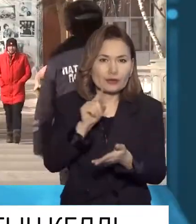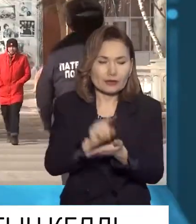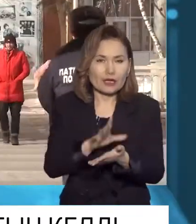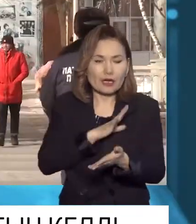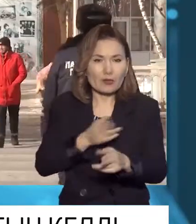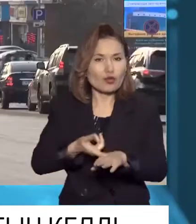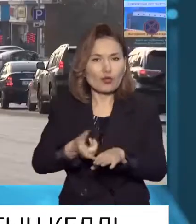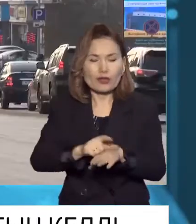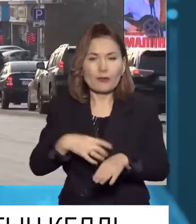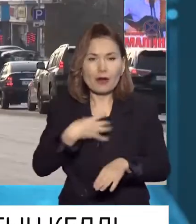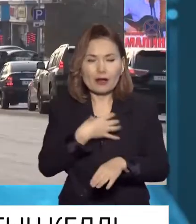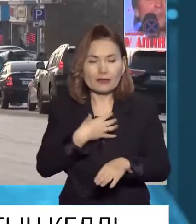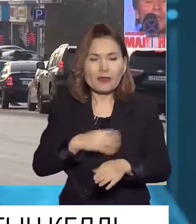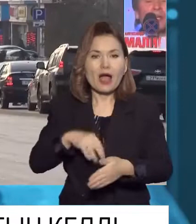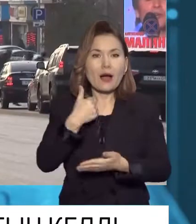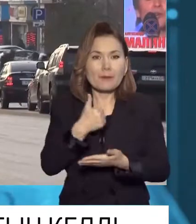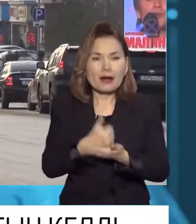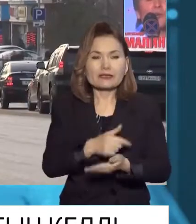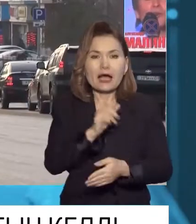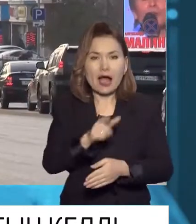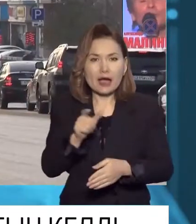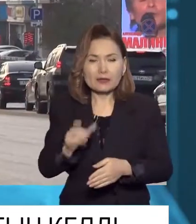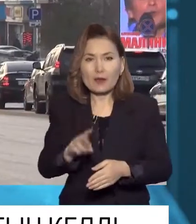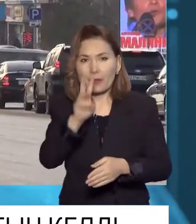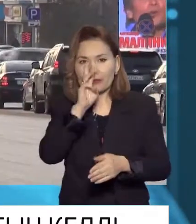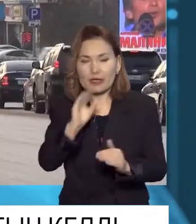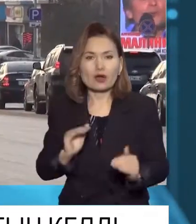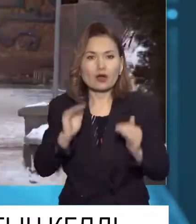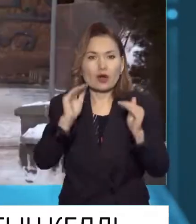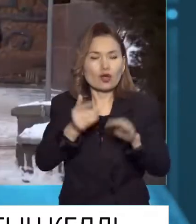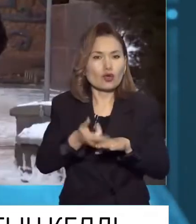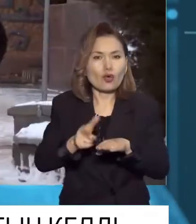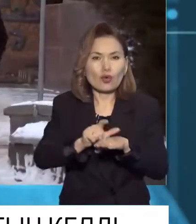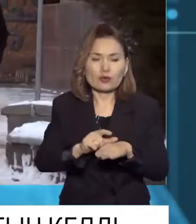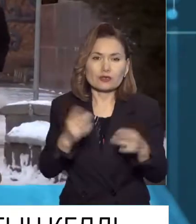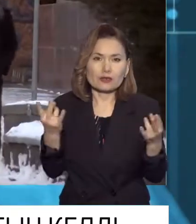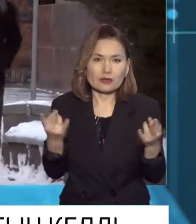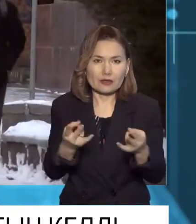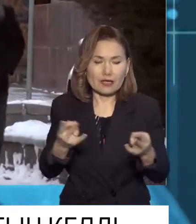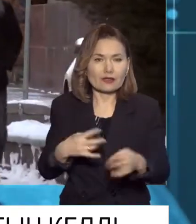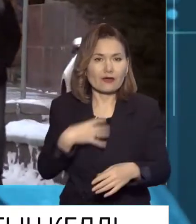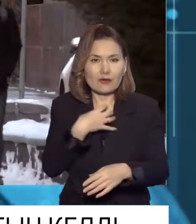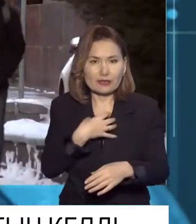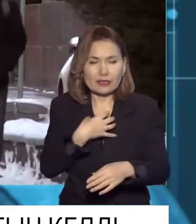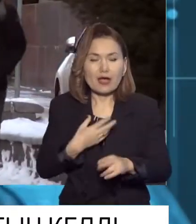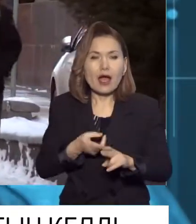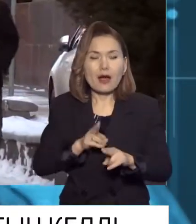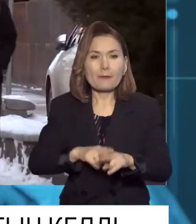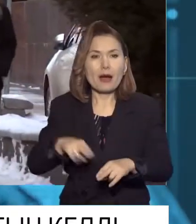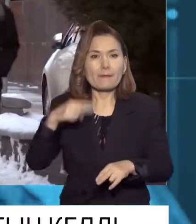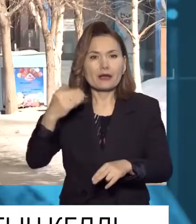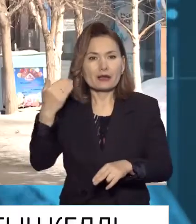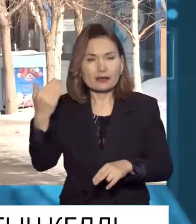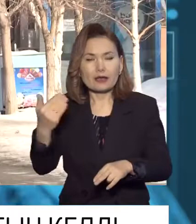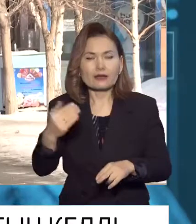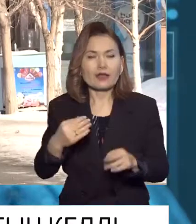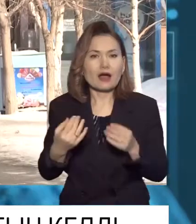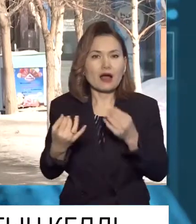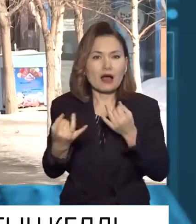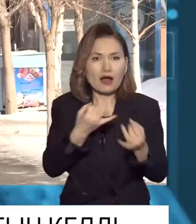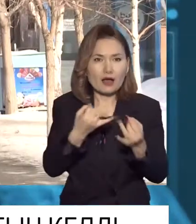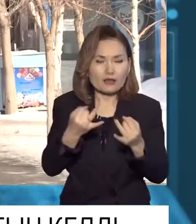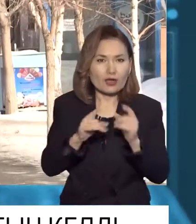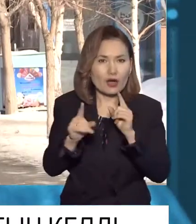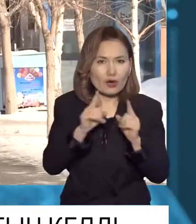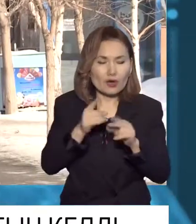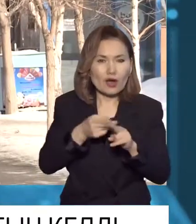өте маңызды. Ең бастысы азаматтарымыздың табысын арттыруымыз қажет, деді президент. Жиында сондай-ақ еліміздің былтырғы әлеуметтік